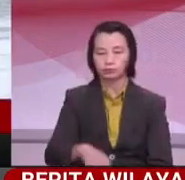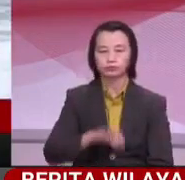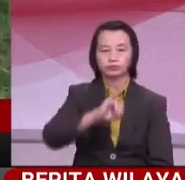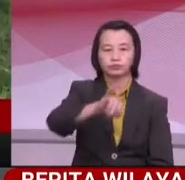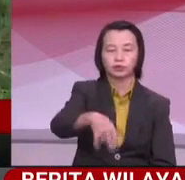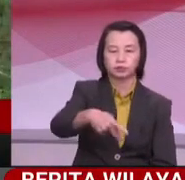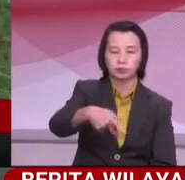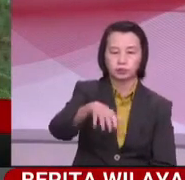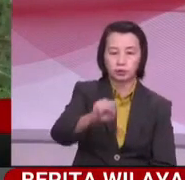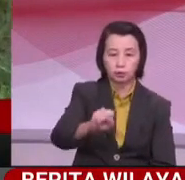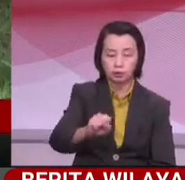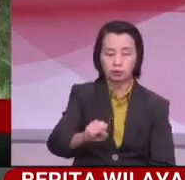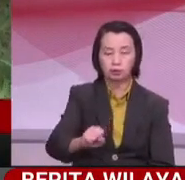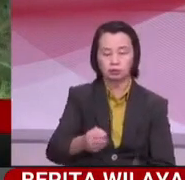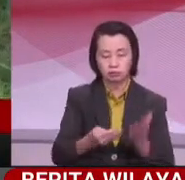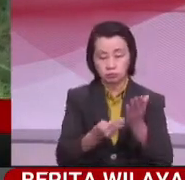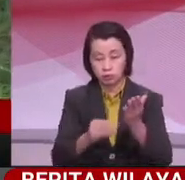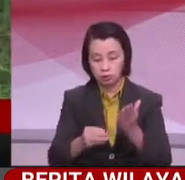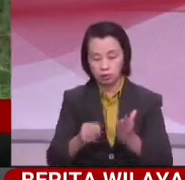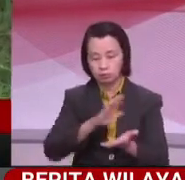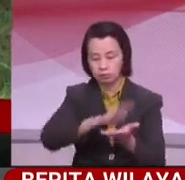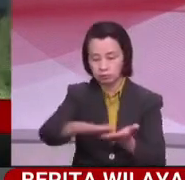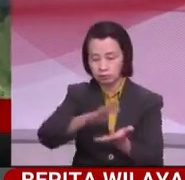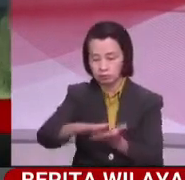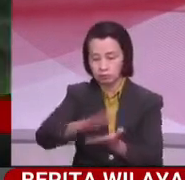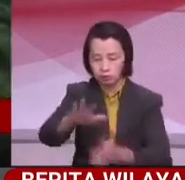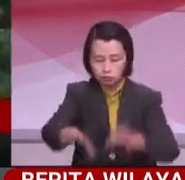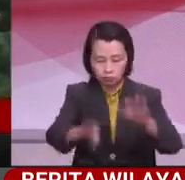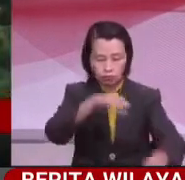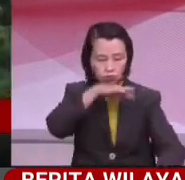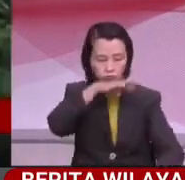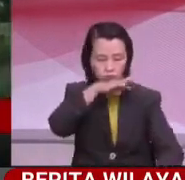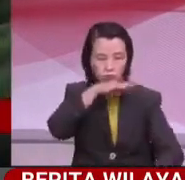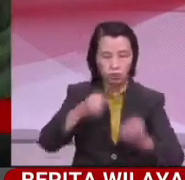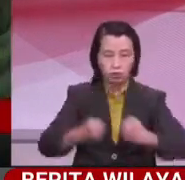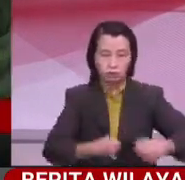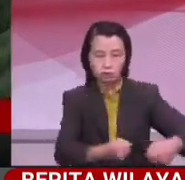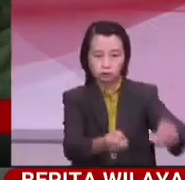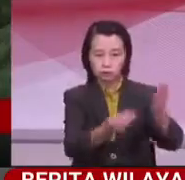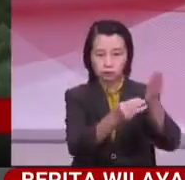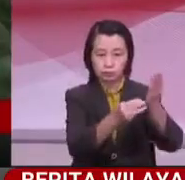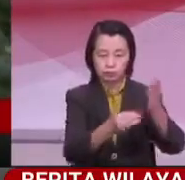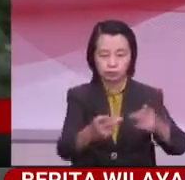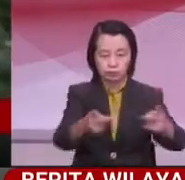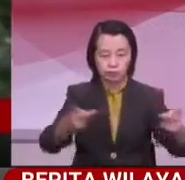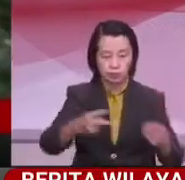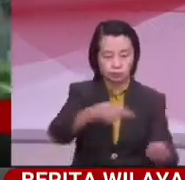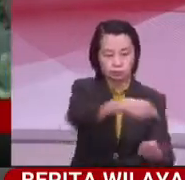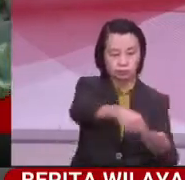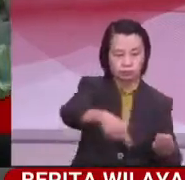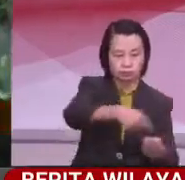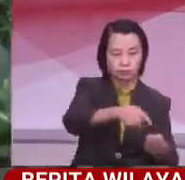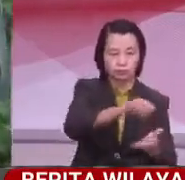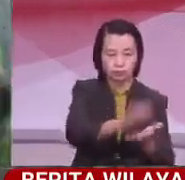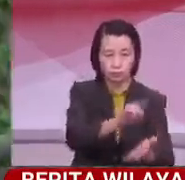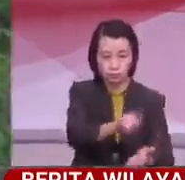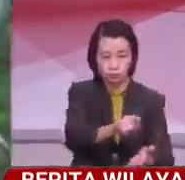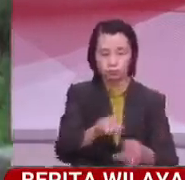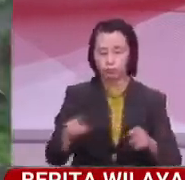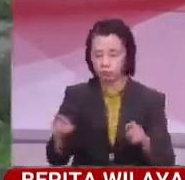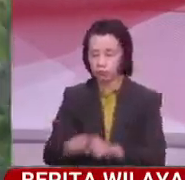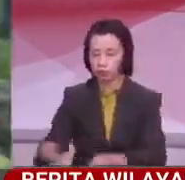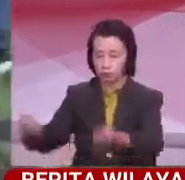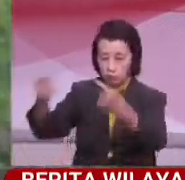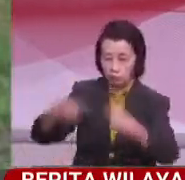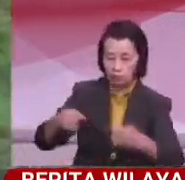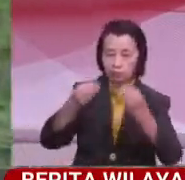JPS bagian mirip mengerikan gotong-royong mengutip sampah di sungai mirip dan kawasan sekitar yang terbabit turut